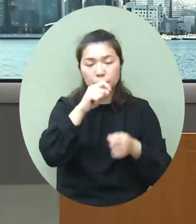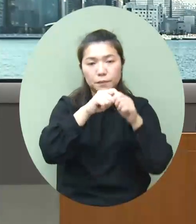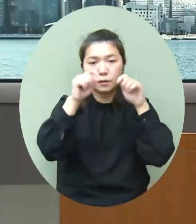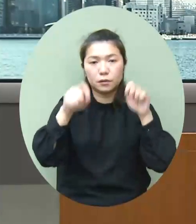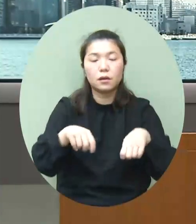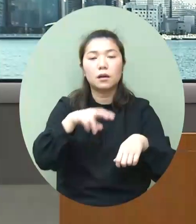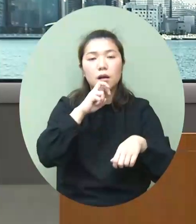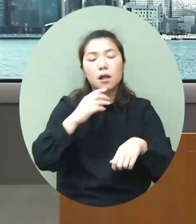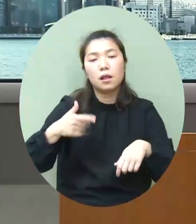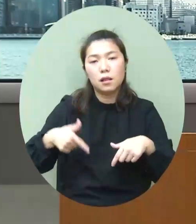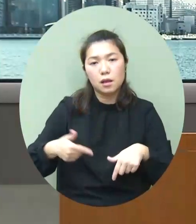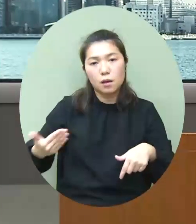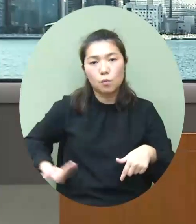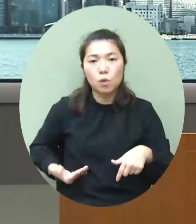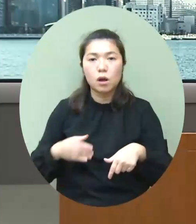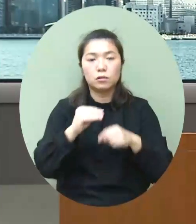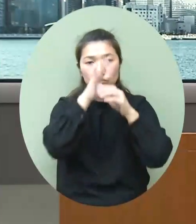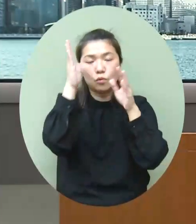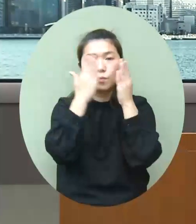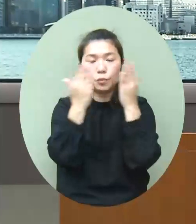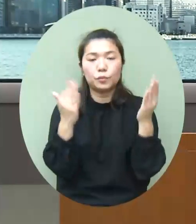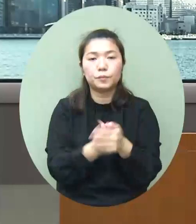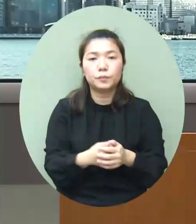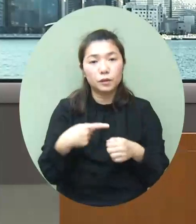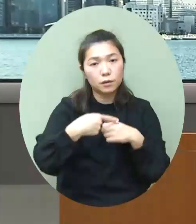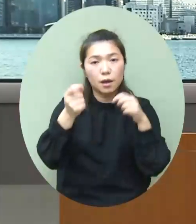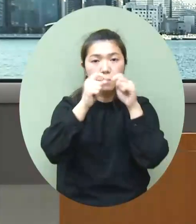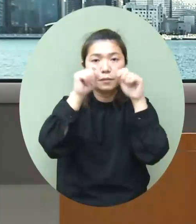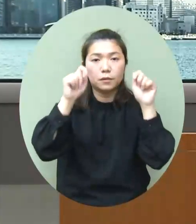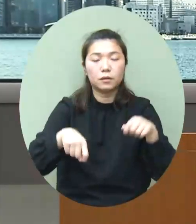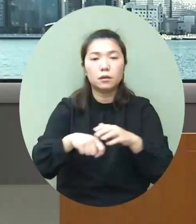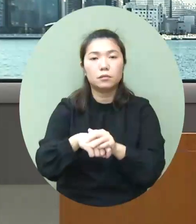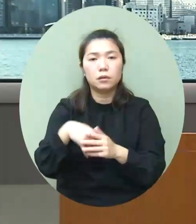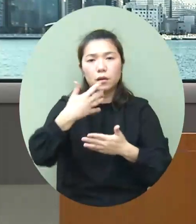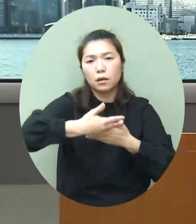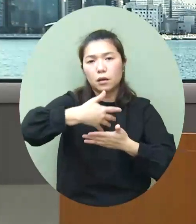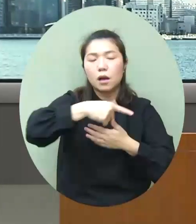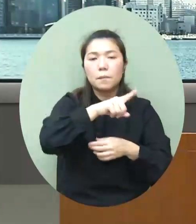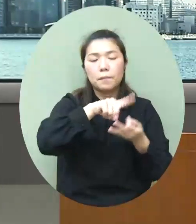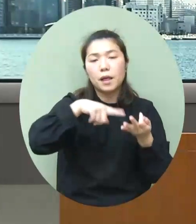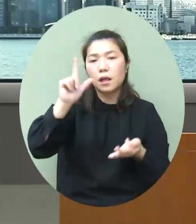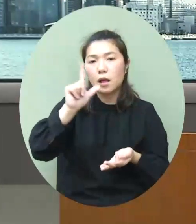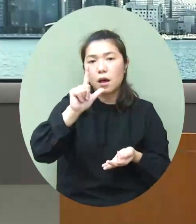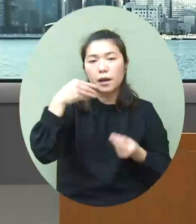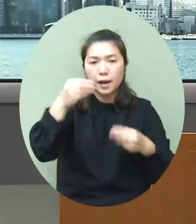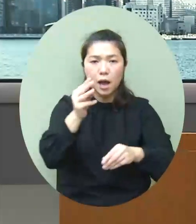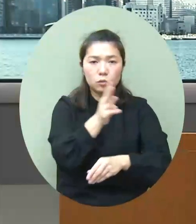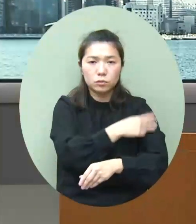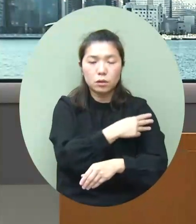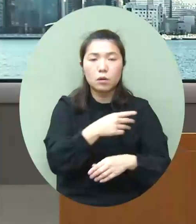我是南华早报。第一个提问就是刘宇龙教授就说，